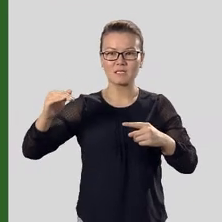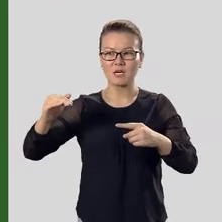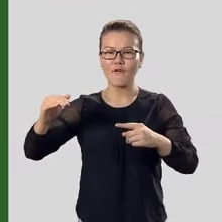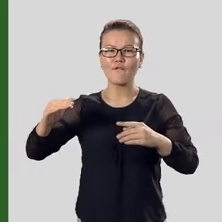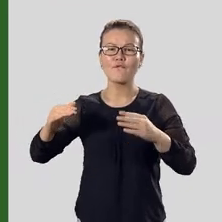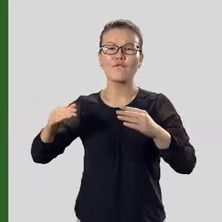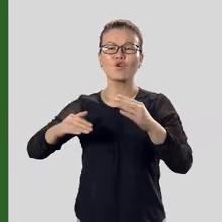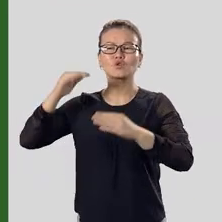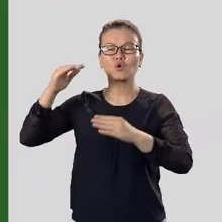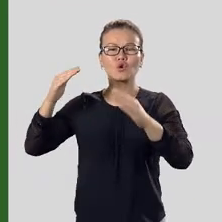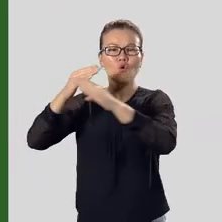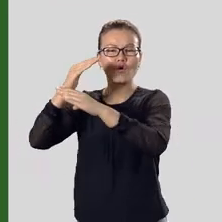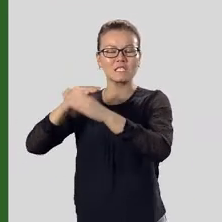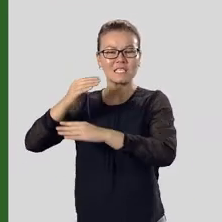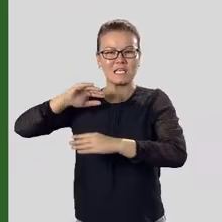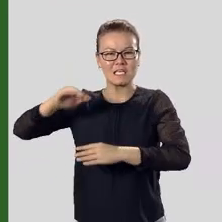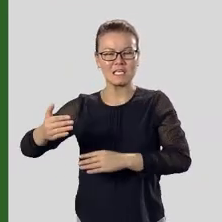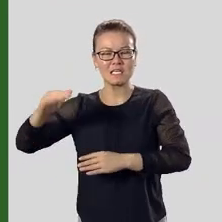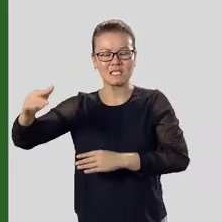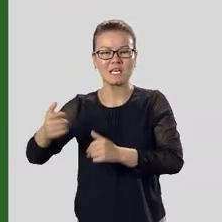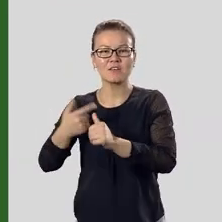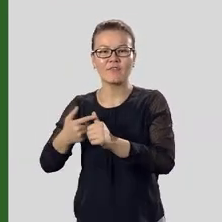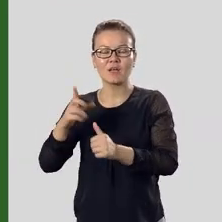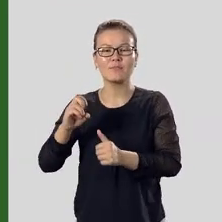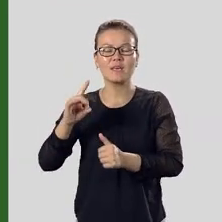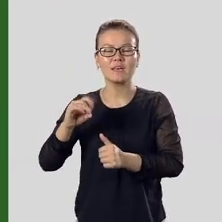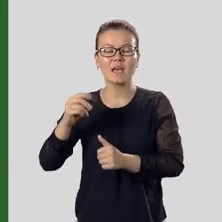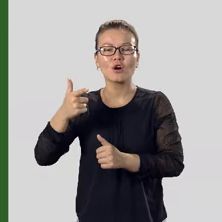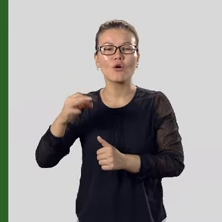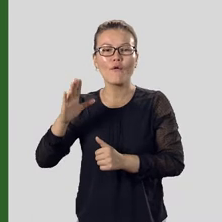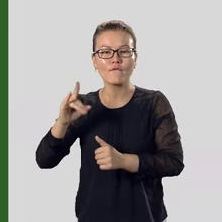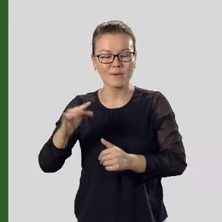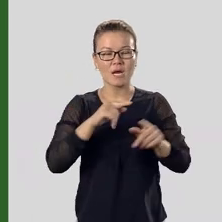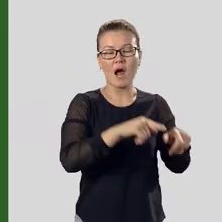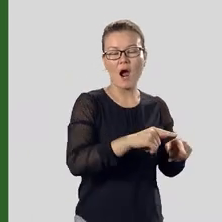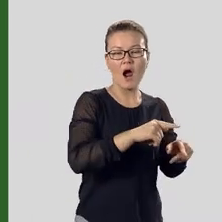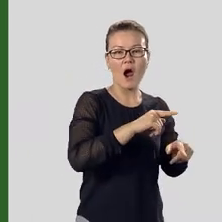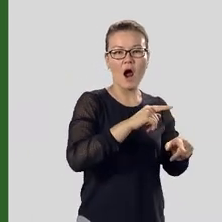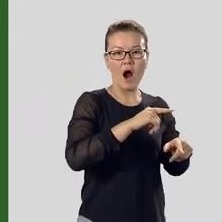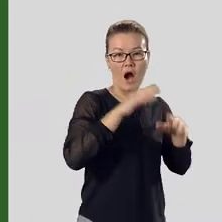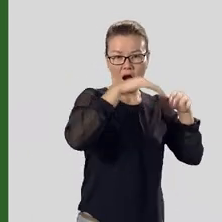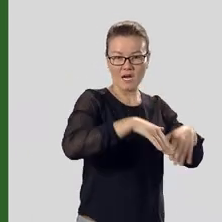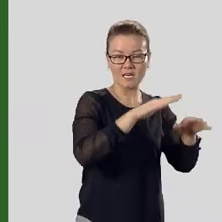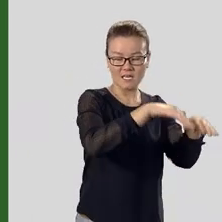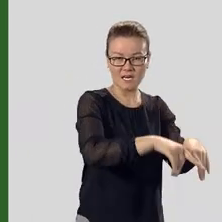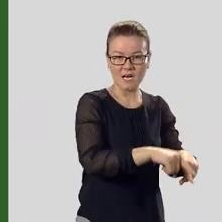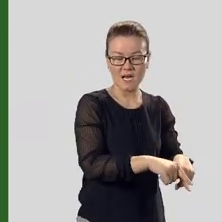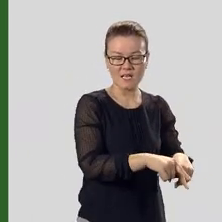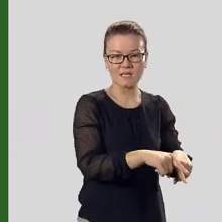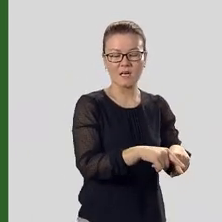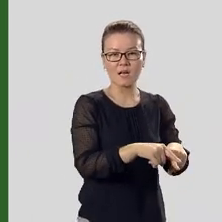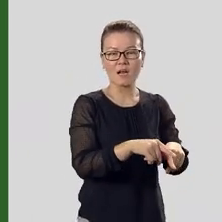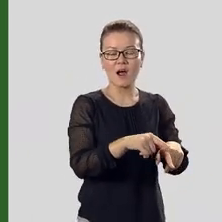хребты, которые называют береговыми, а в океане, в непосредственной близости от